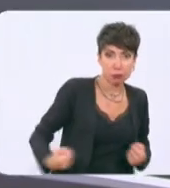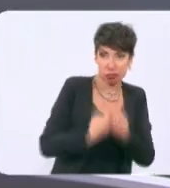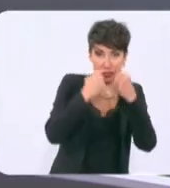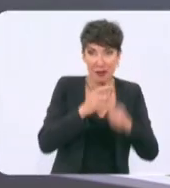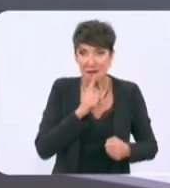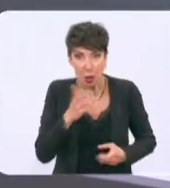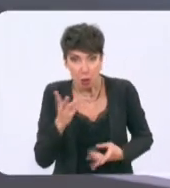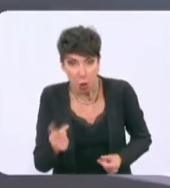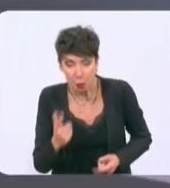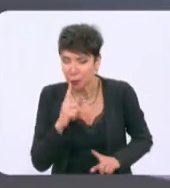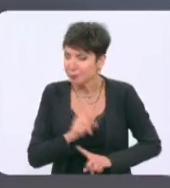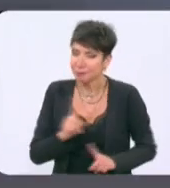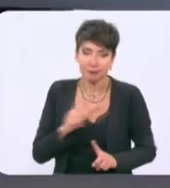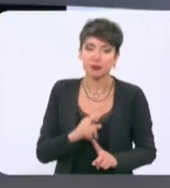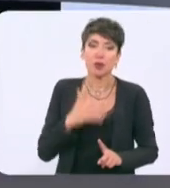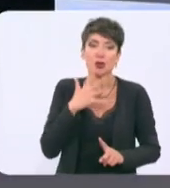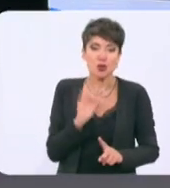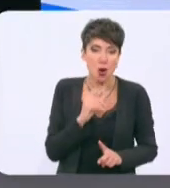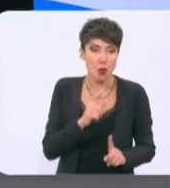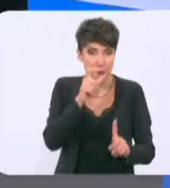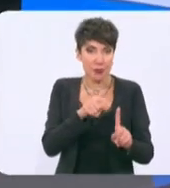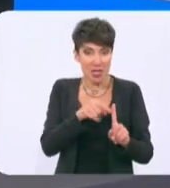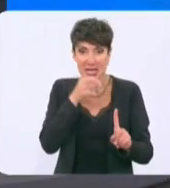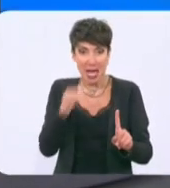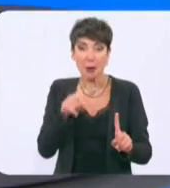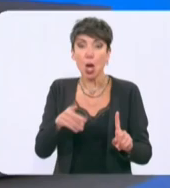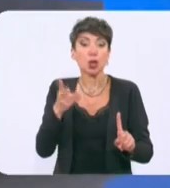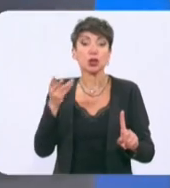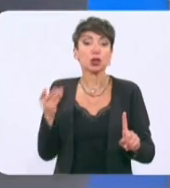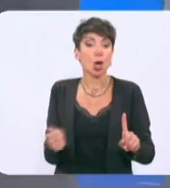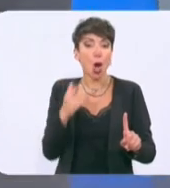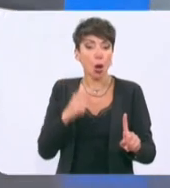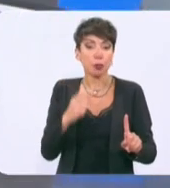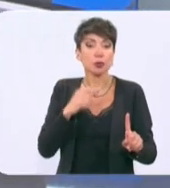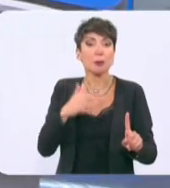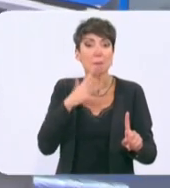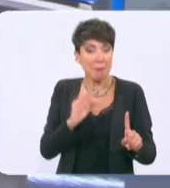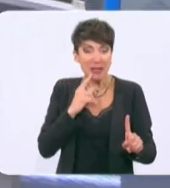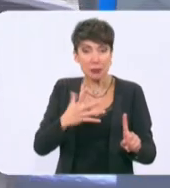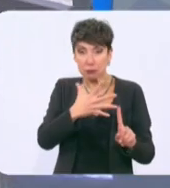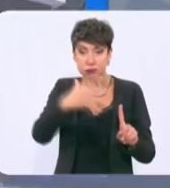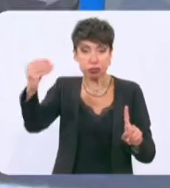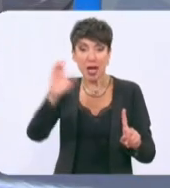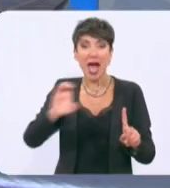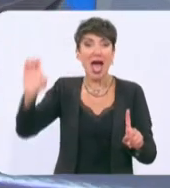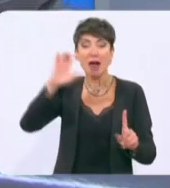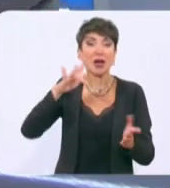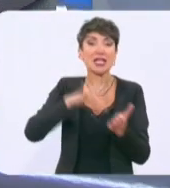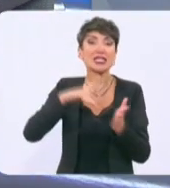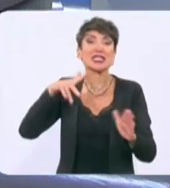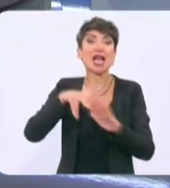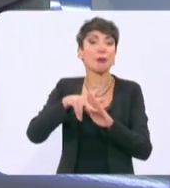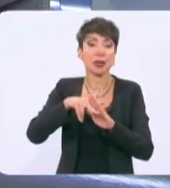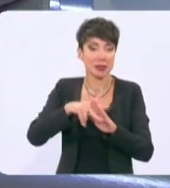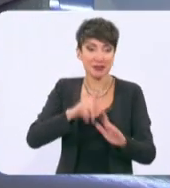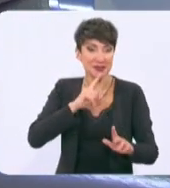Γιατί το κατεστημένο, μα αφού το λέει ότι αυτός ο τρόπος είναι και στις σκέψεις, τον αντέγραψε μάλιστα κιόλας η Ευρωπαϊκή Κεντρική Τράπεζα. Αυτό το